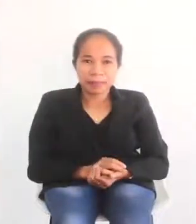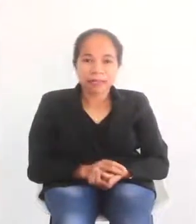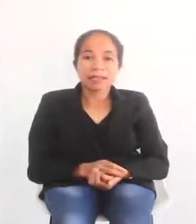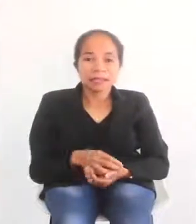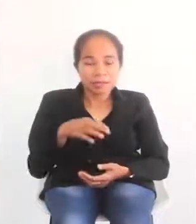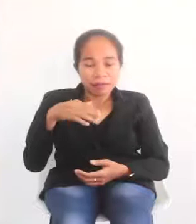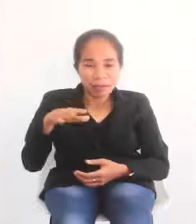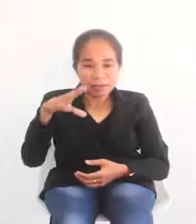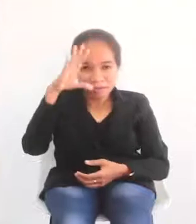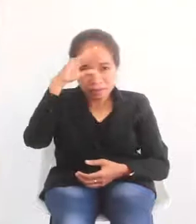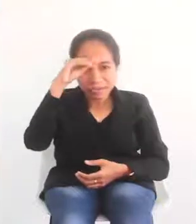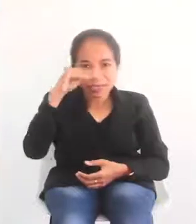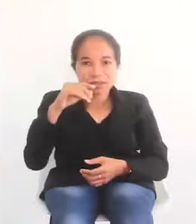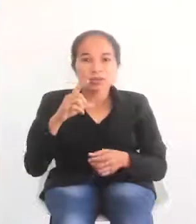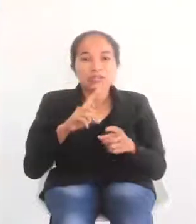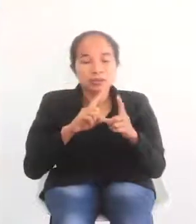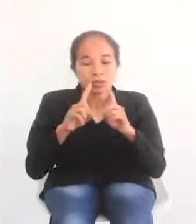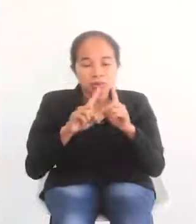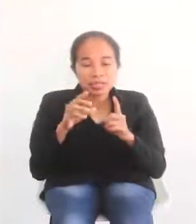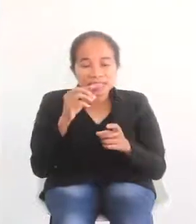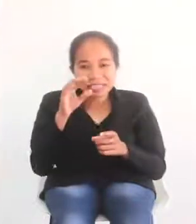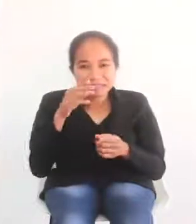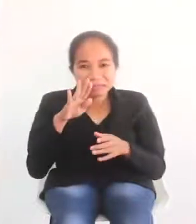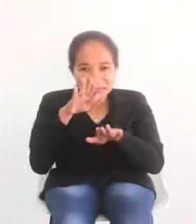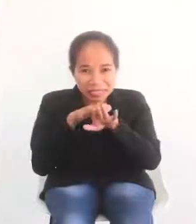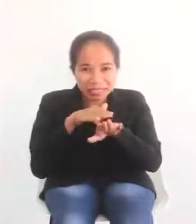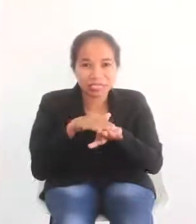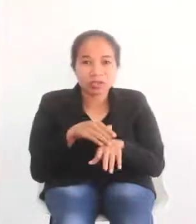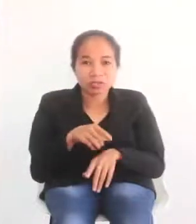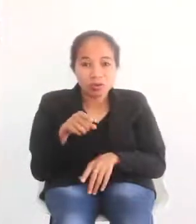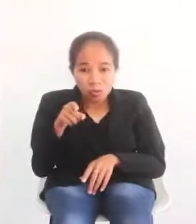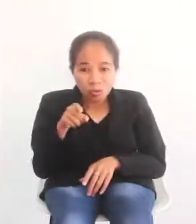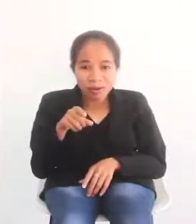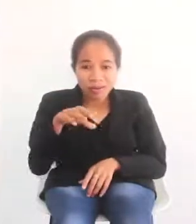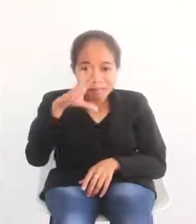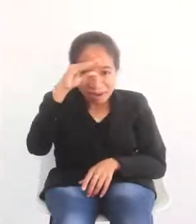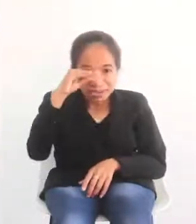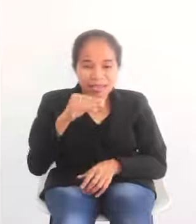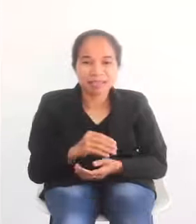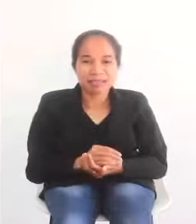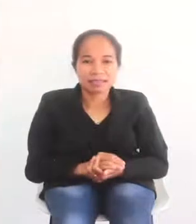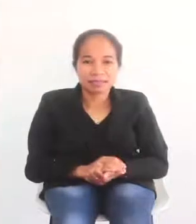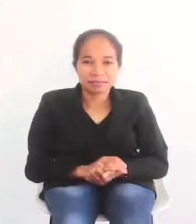Ni fila ba ilimatar dehan nenek. Omaka Antoninu.